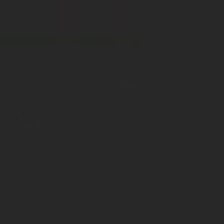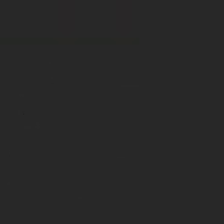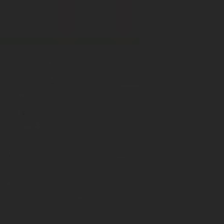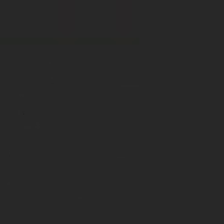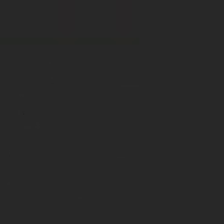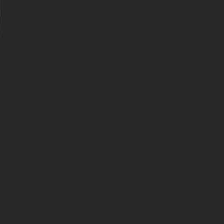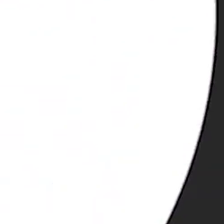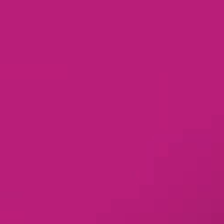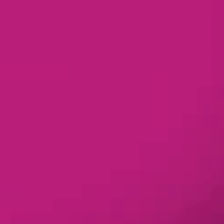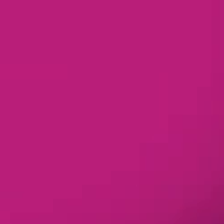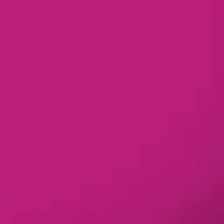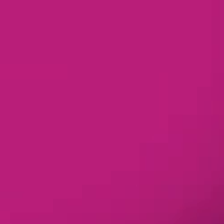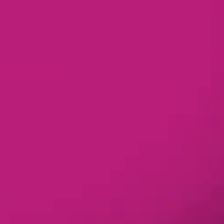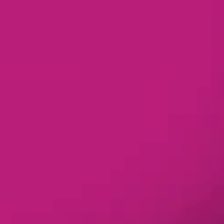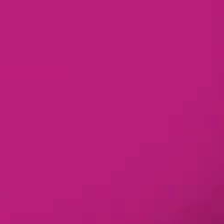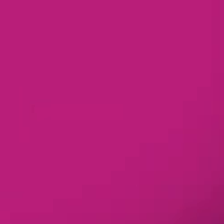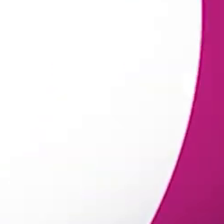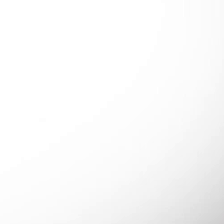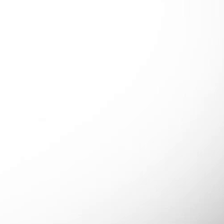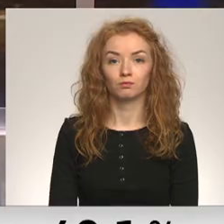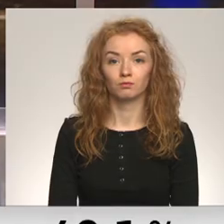Re, viss ēters ir te!